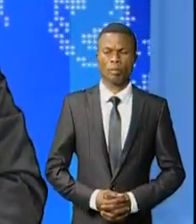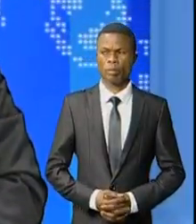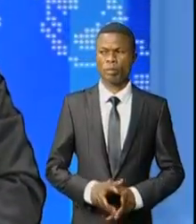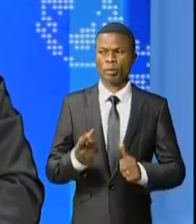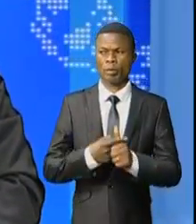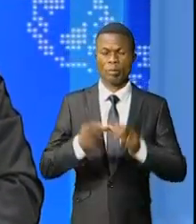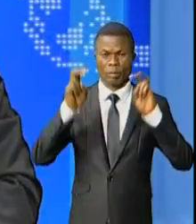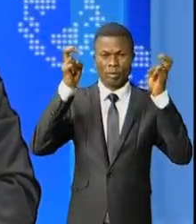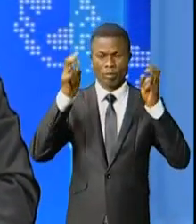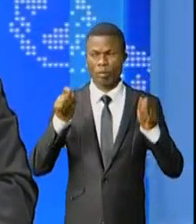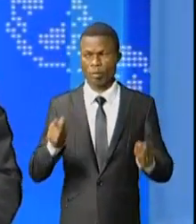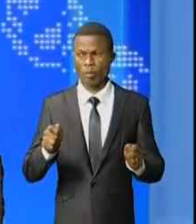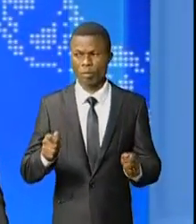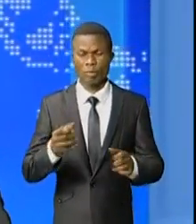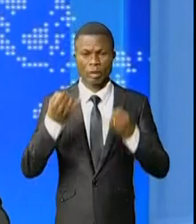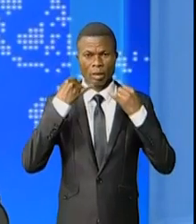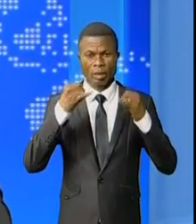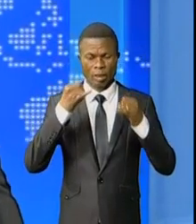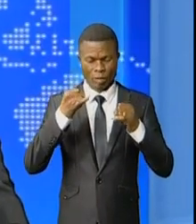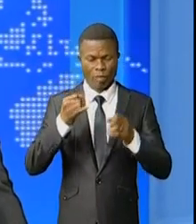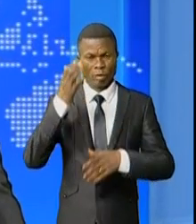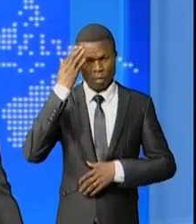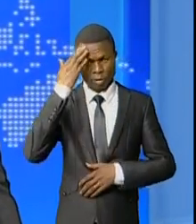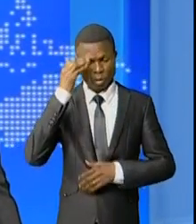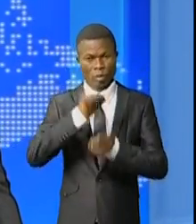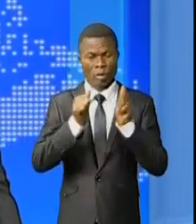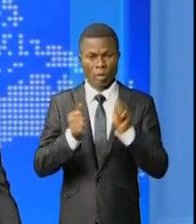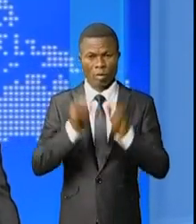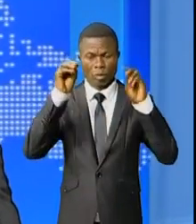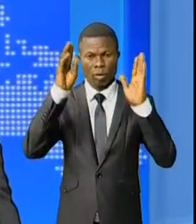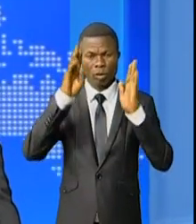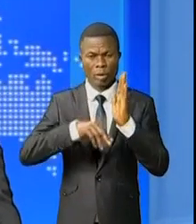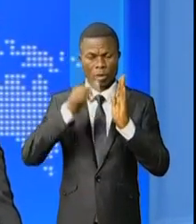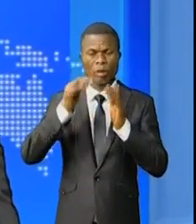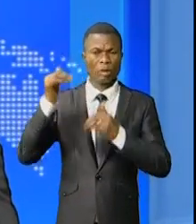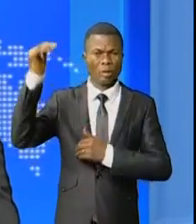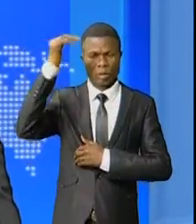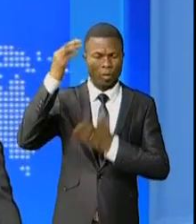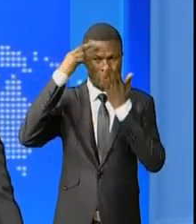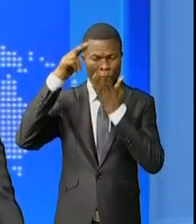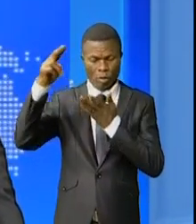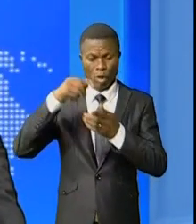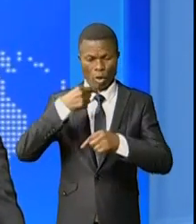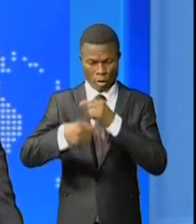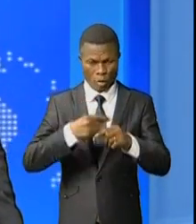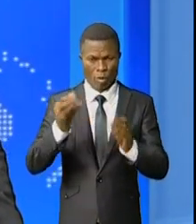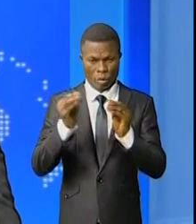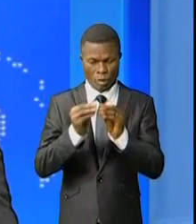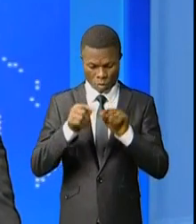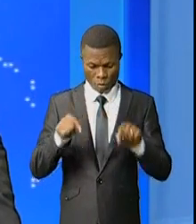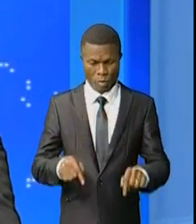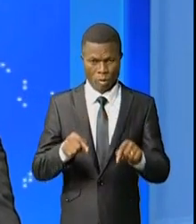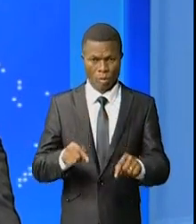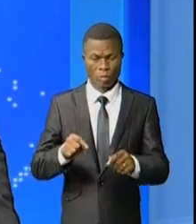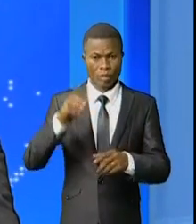Tout d'abord, les titres de ces journaux. L'actualité reste dominée par les états généraux de l'enseignement supérieur et universitaire qui ouvrent leurs portes aujourd'hui